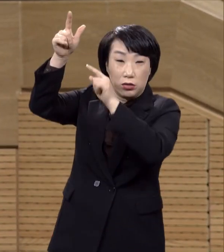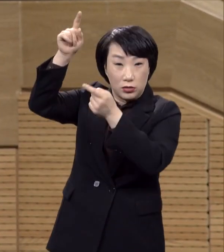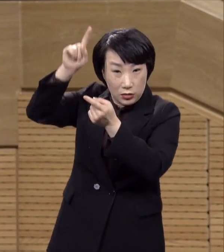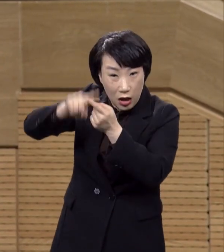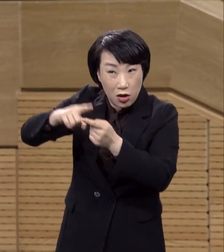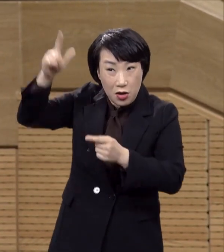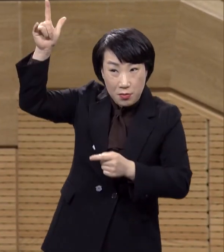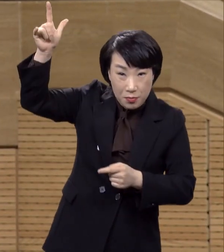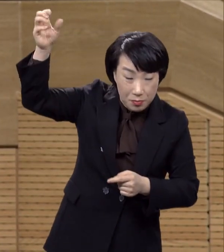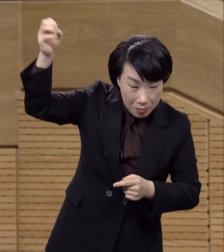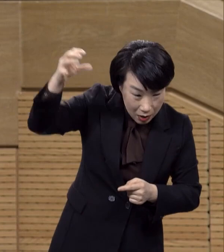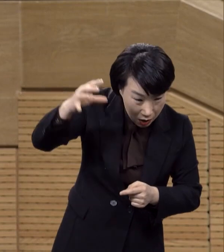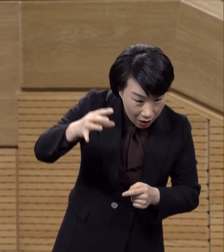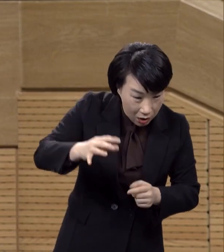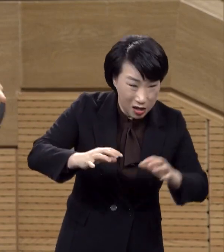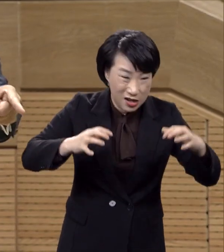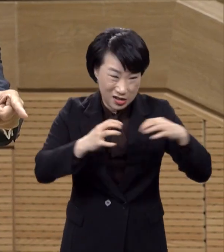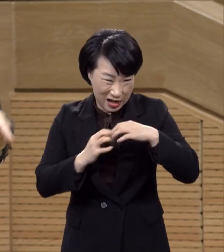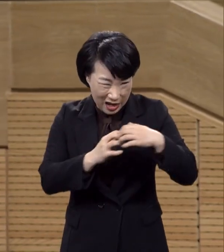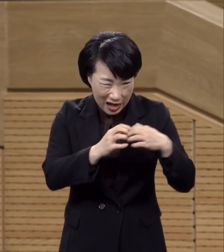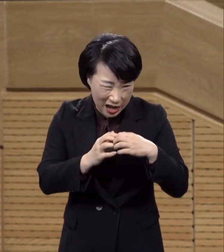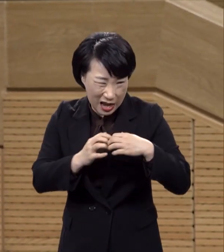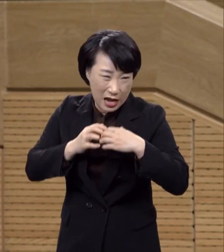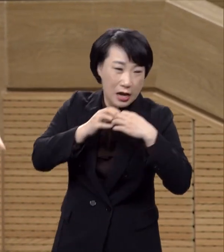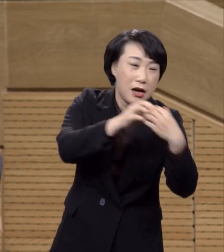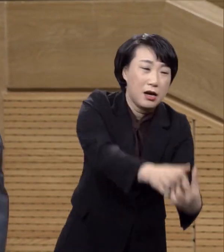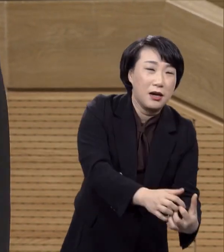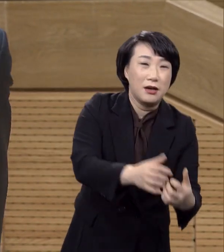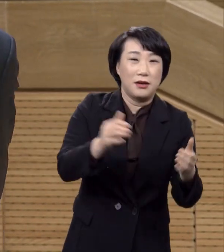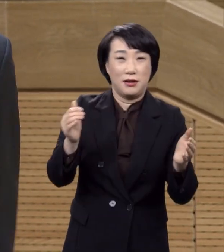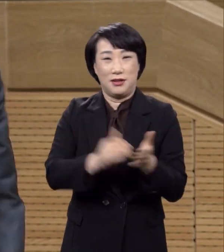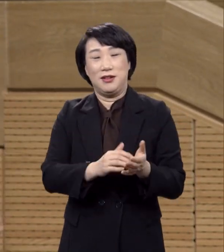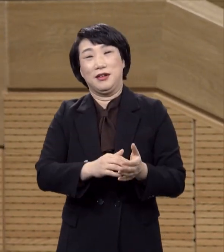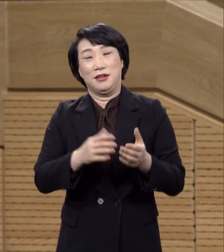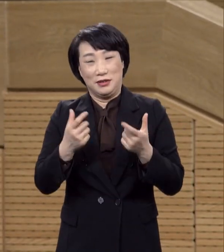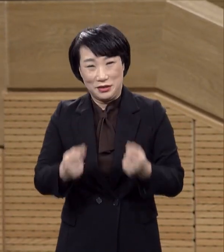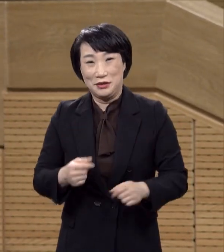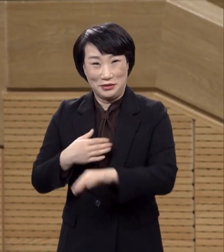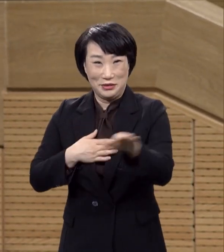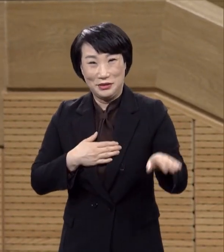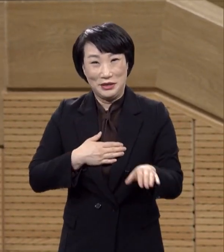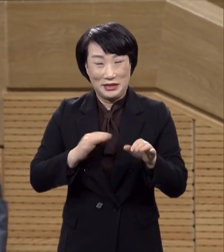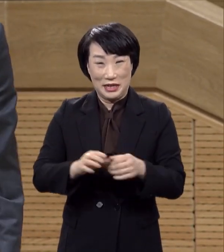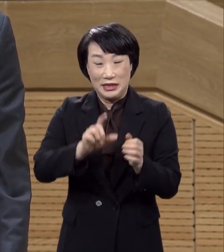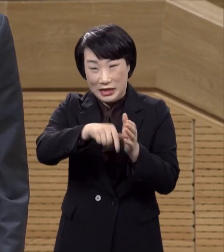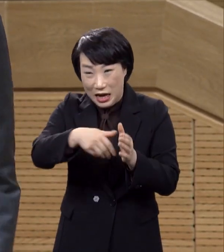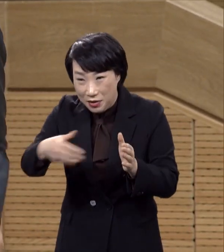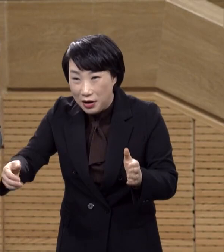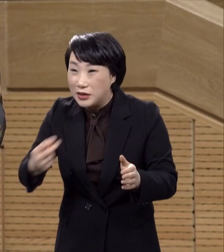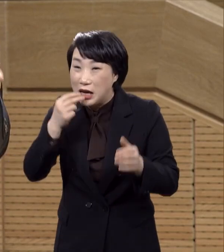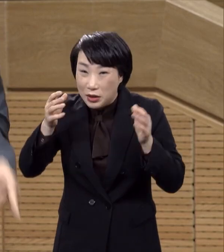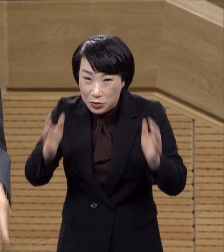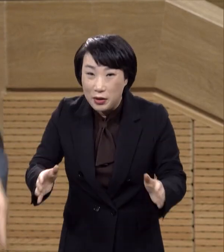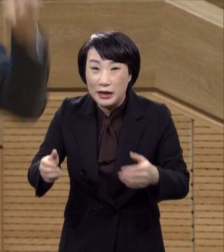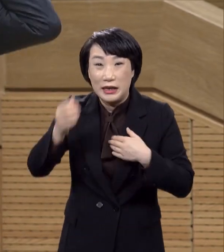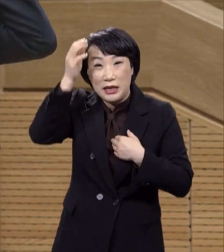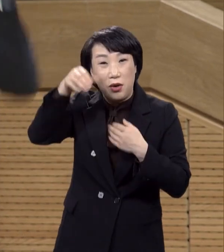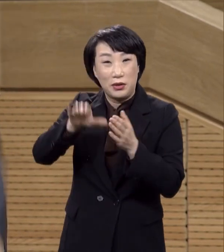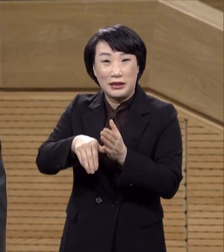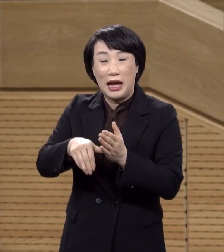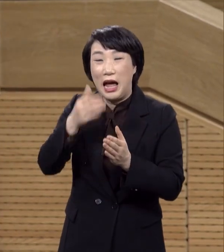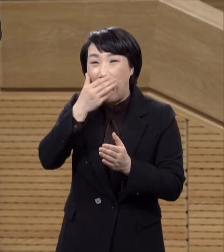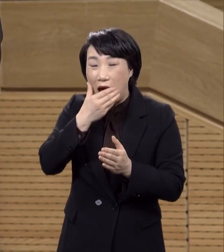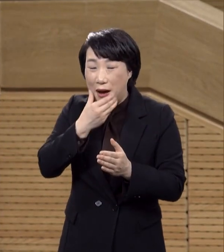빛을 비춰줄 때 전쟁을 마지막 종결한 것처럼 우리는 세월이 있을 때 영혼의 때